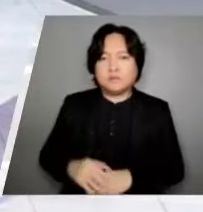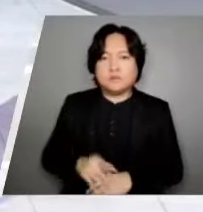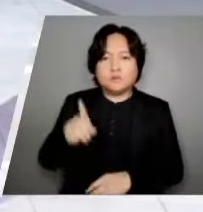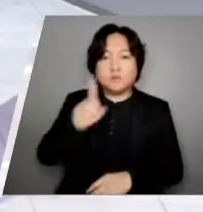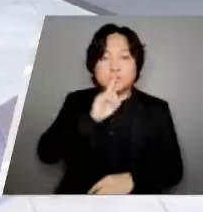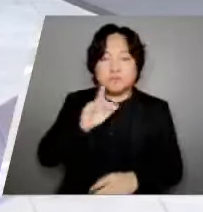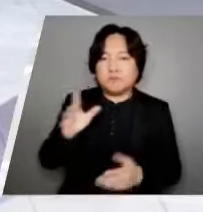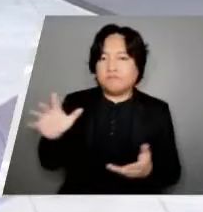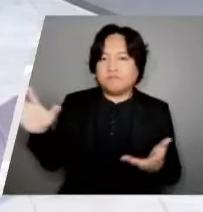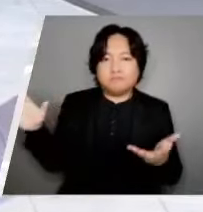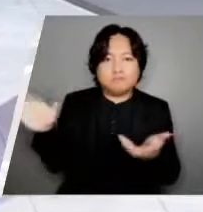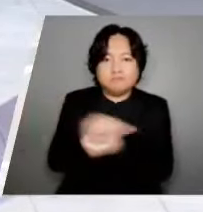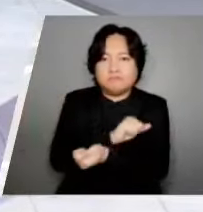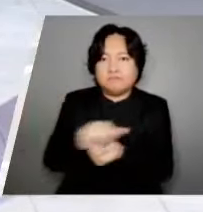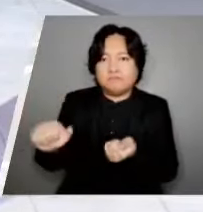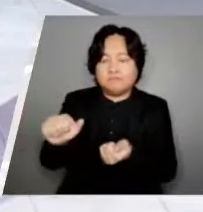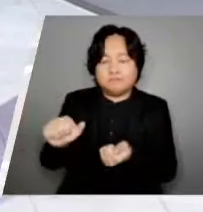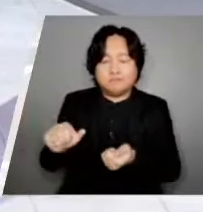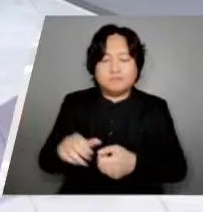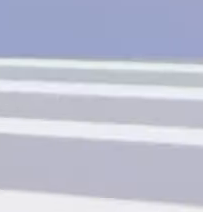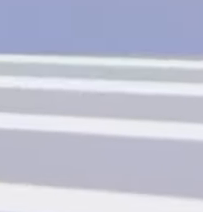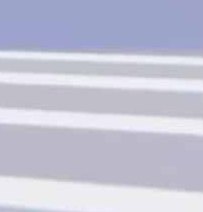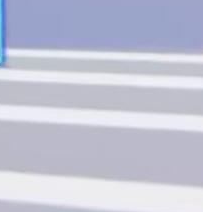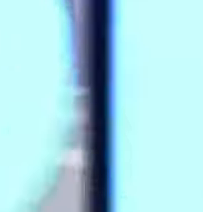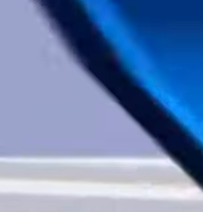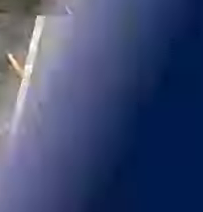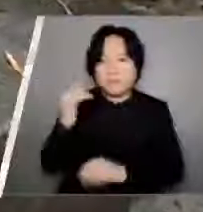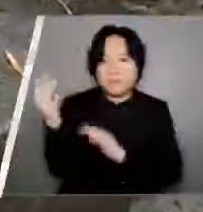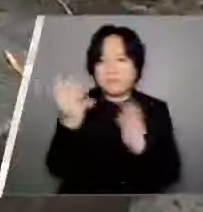ng bagyo. Saksi, si Marisol Abdurrahman.